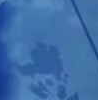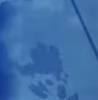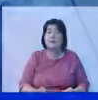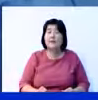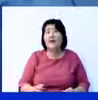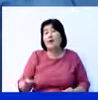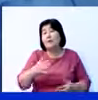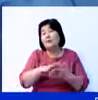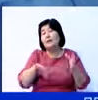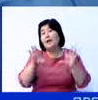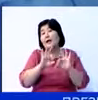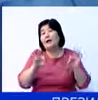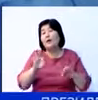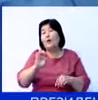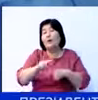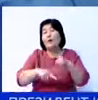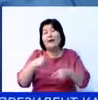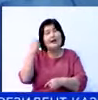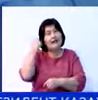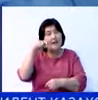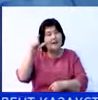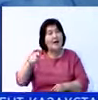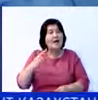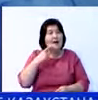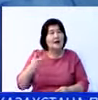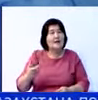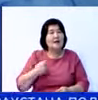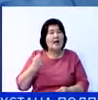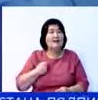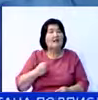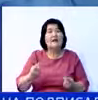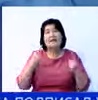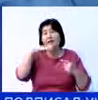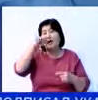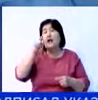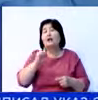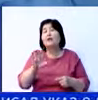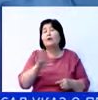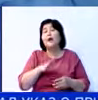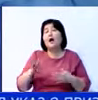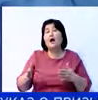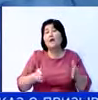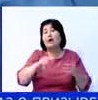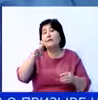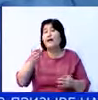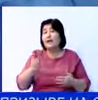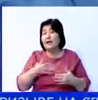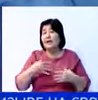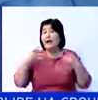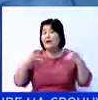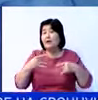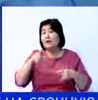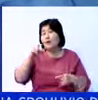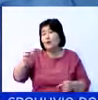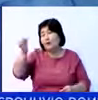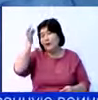мы продолжаем рассказывать о поколение победителей солдатах великой отечественной а тех кто прошёл дорогами войны к нам в редакцию видео